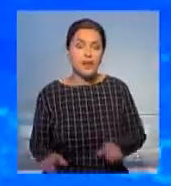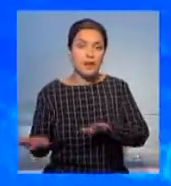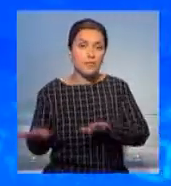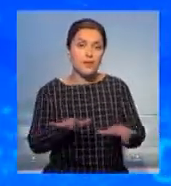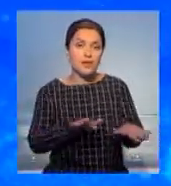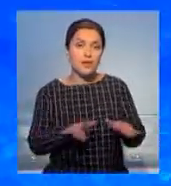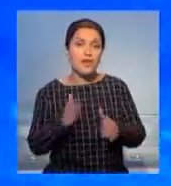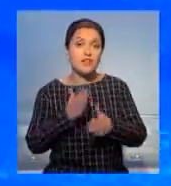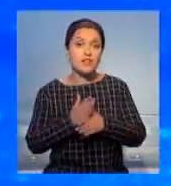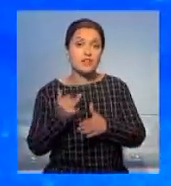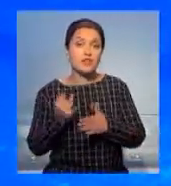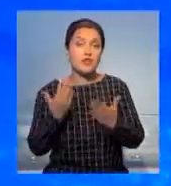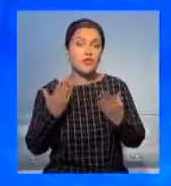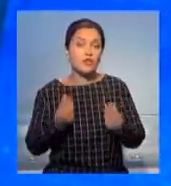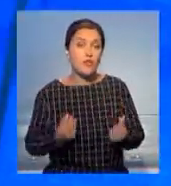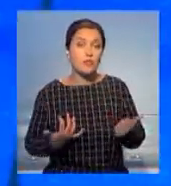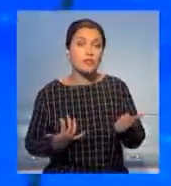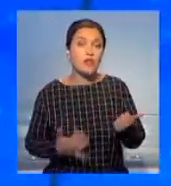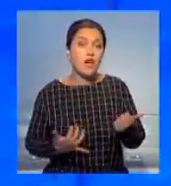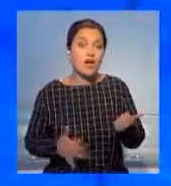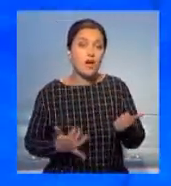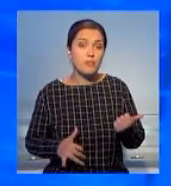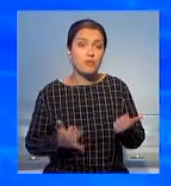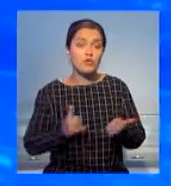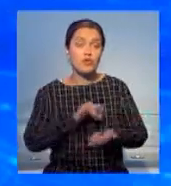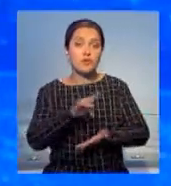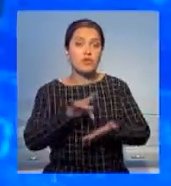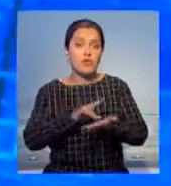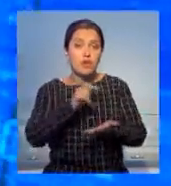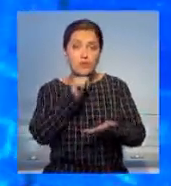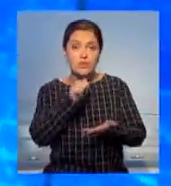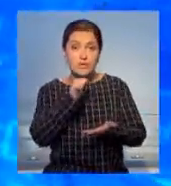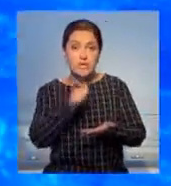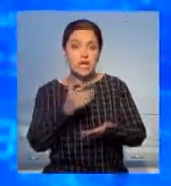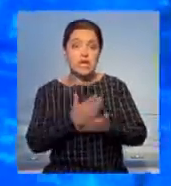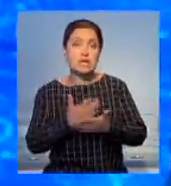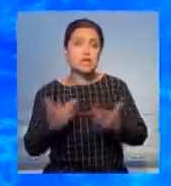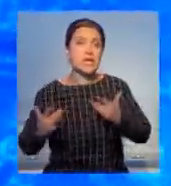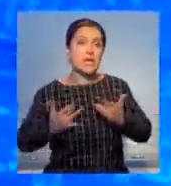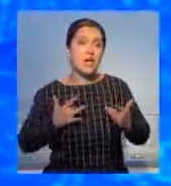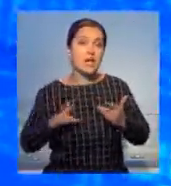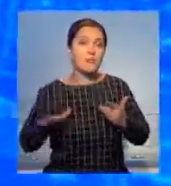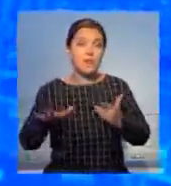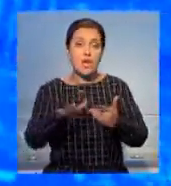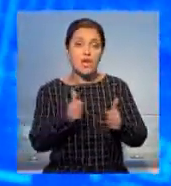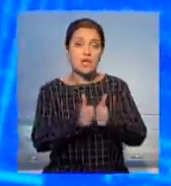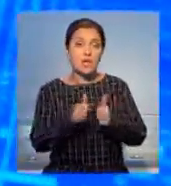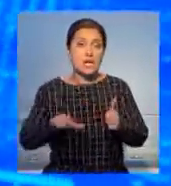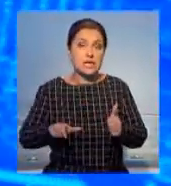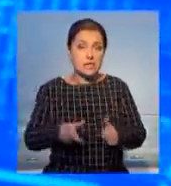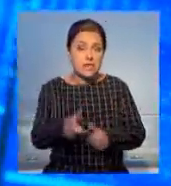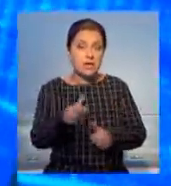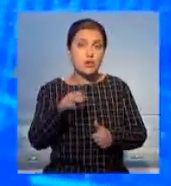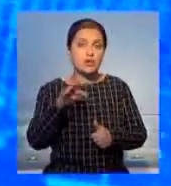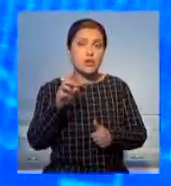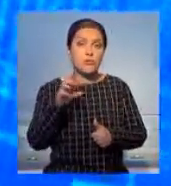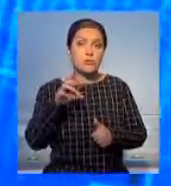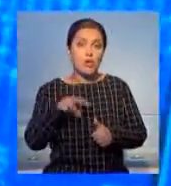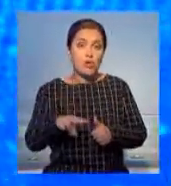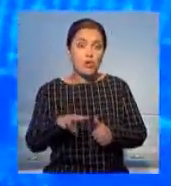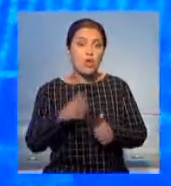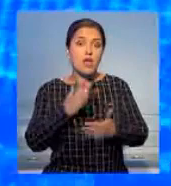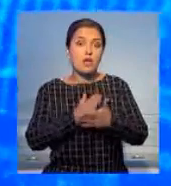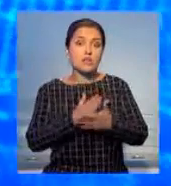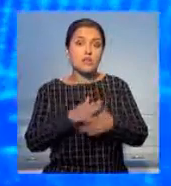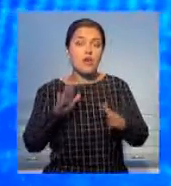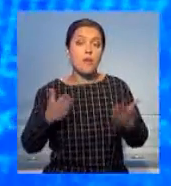Мероприятия, посвященные Национальному дню Домбры, проходят в эти минуты и в Костанае. Одна из сценических площадок расположилась у реки Тобол в парке